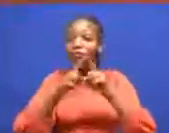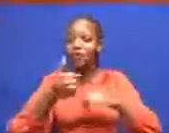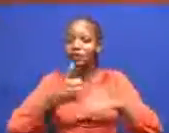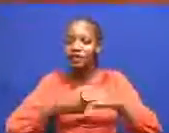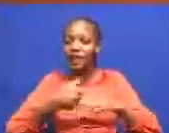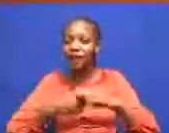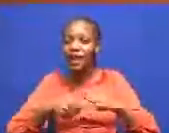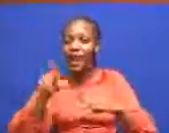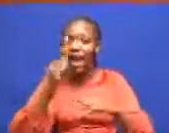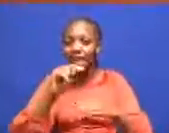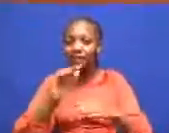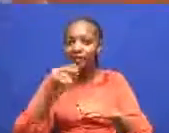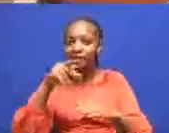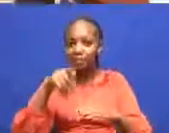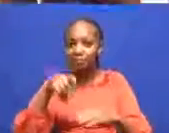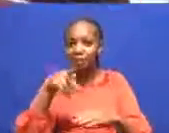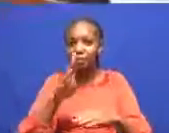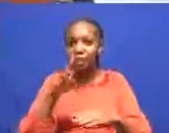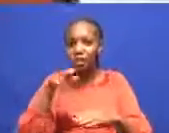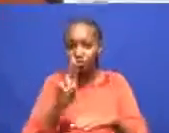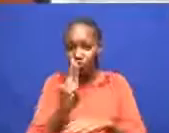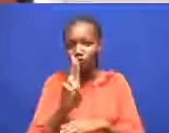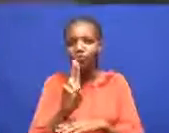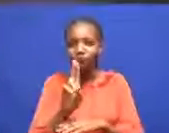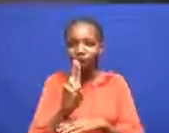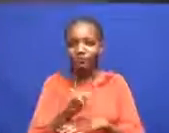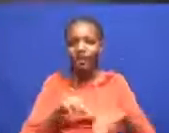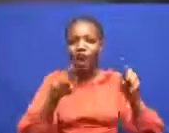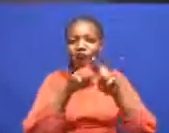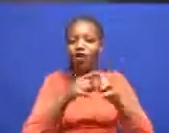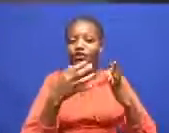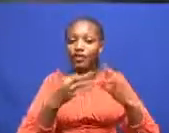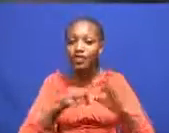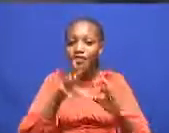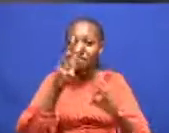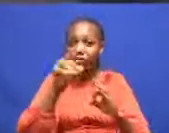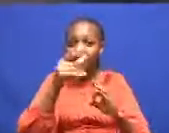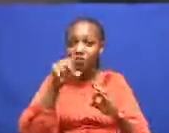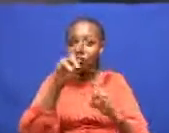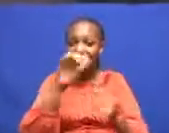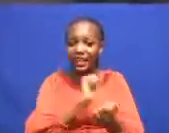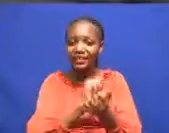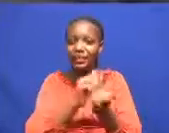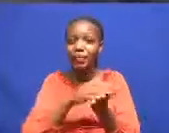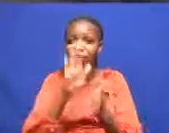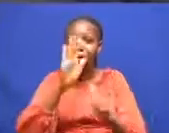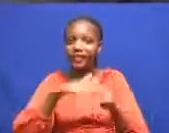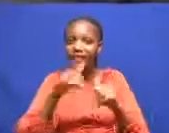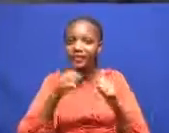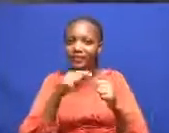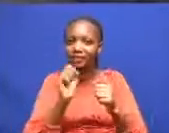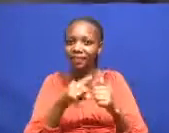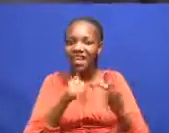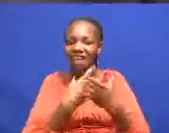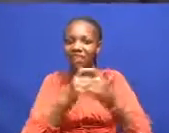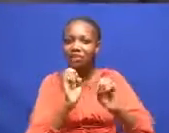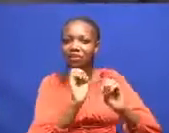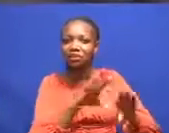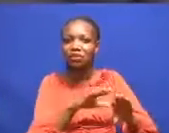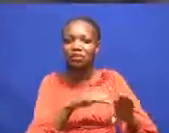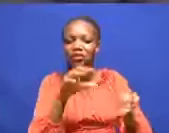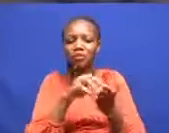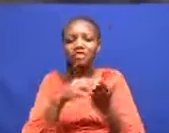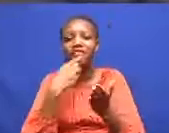ya nafaka nchini ncpb iwapo waluki atafungwa jela kwa Zaidi ya Miezi Sita basi huenda akapoteza Kiti chake cha ubunge